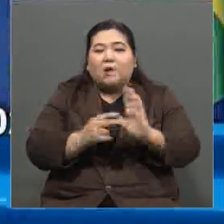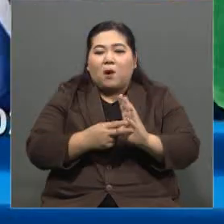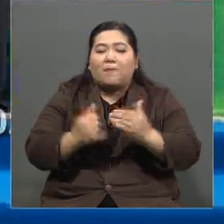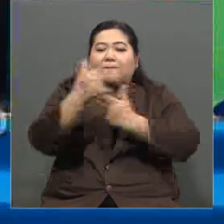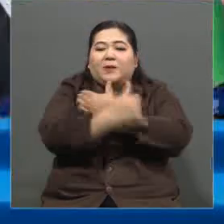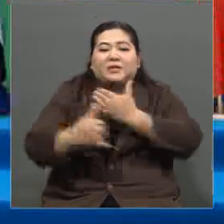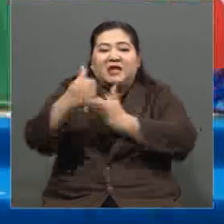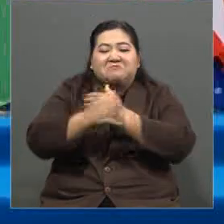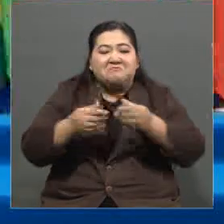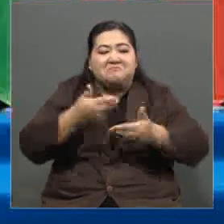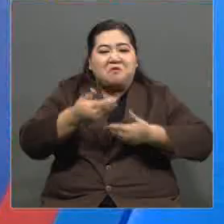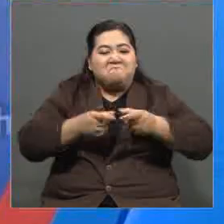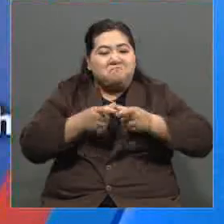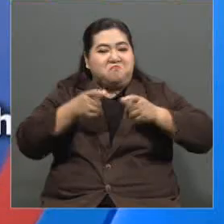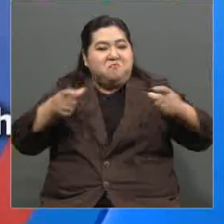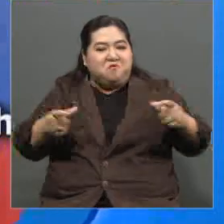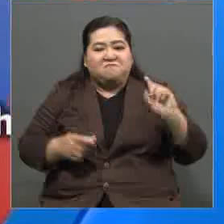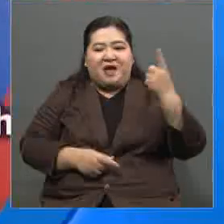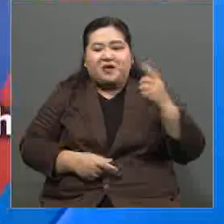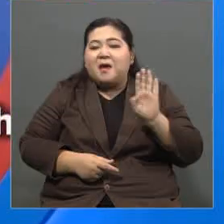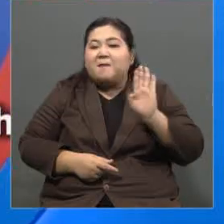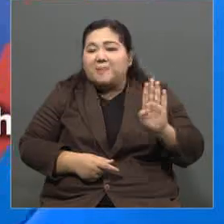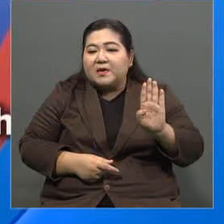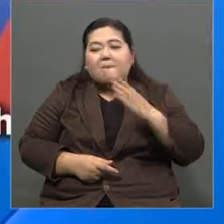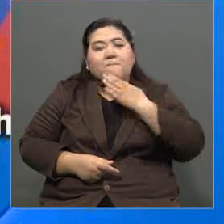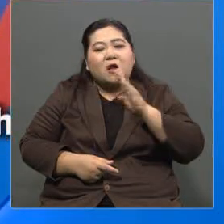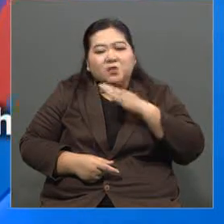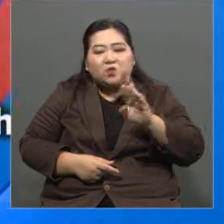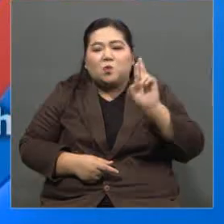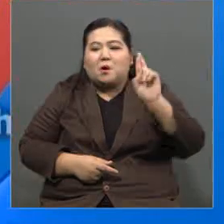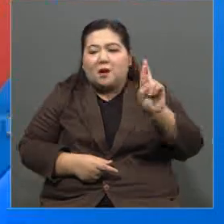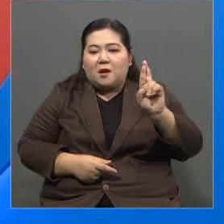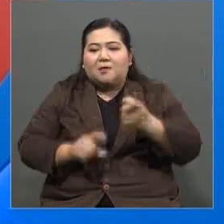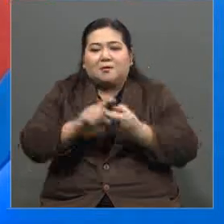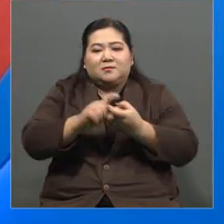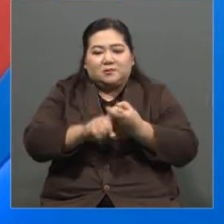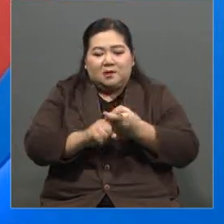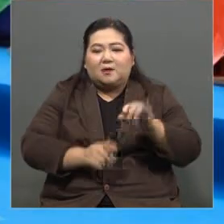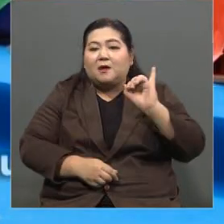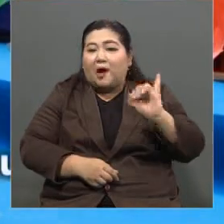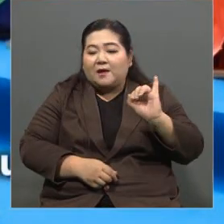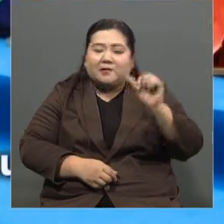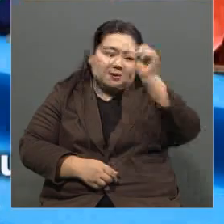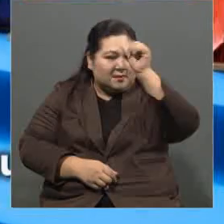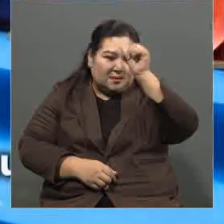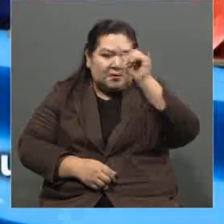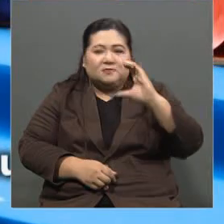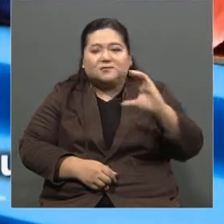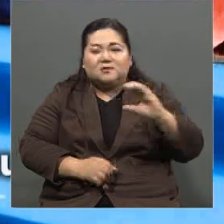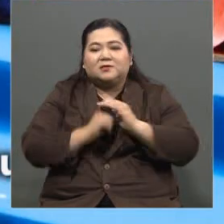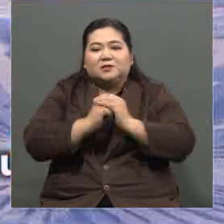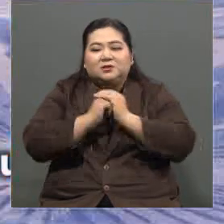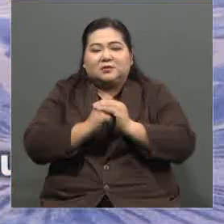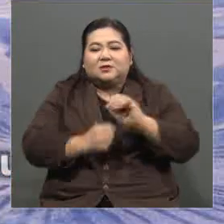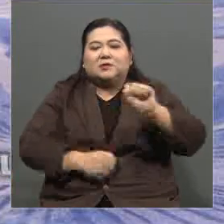เกิดใหม่ขนาดใหญ่ซึ่ง Bก็คือบราซิล Rก็คือรัสเซีย Iคืออินเดีย C China